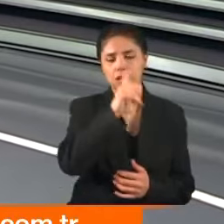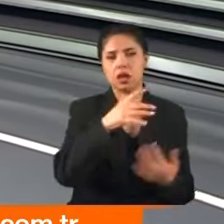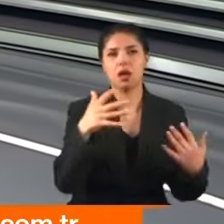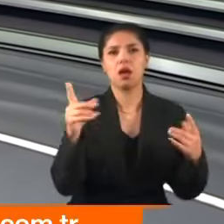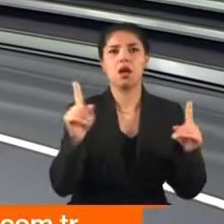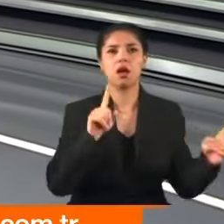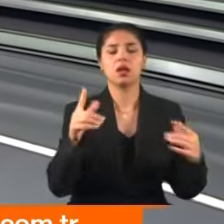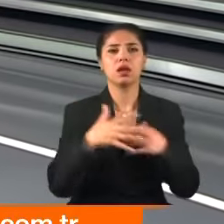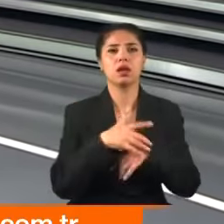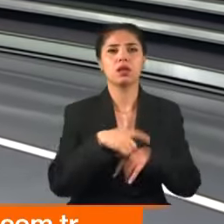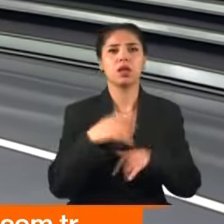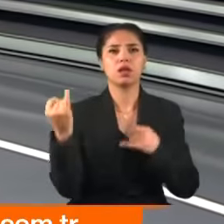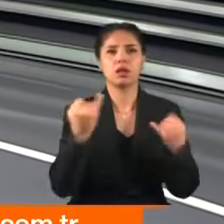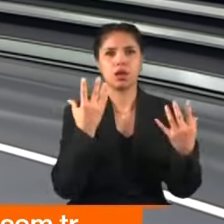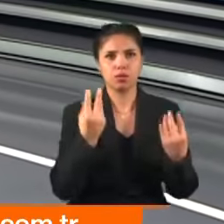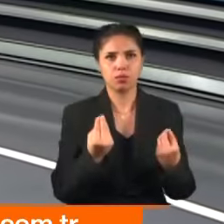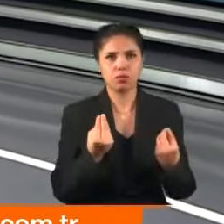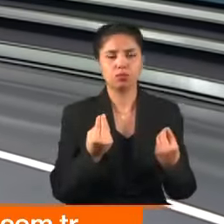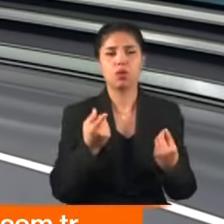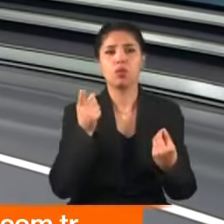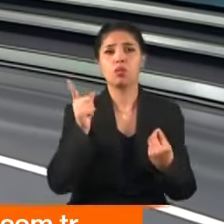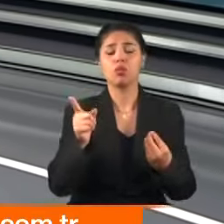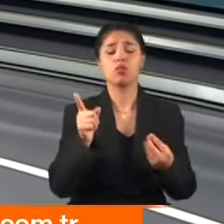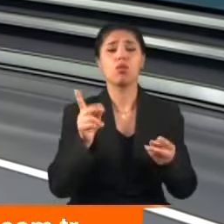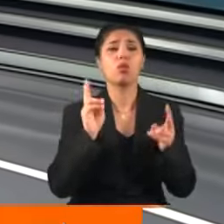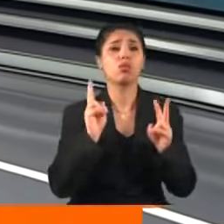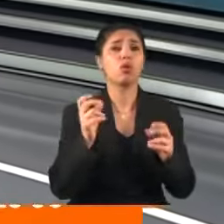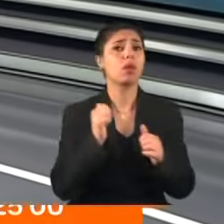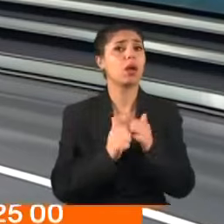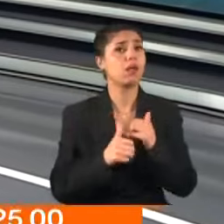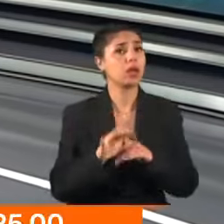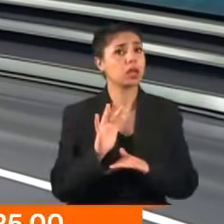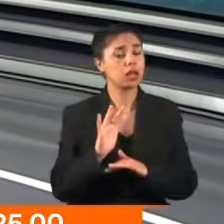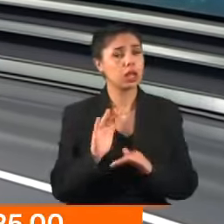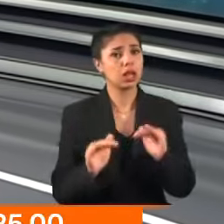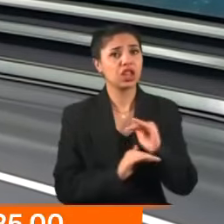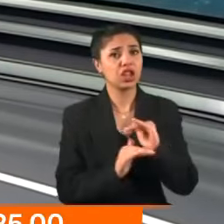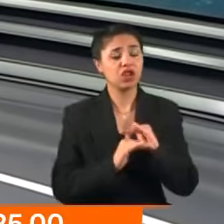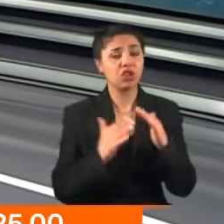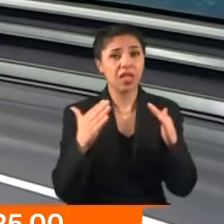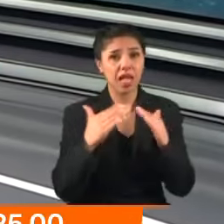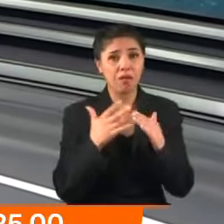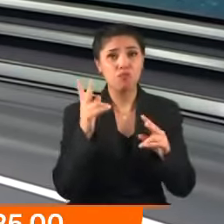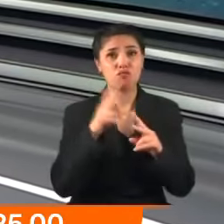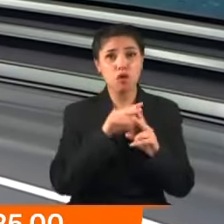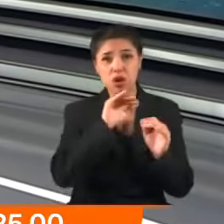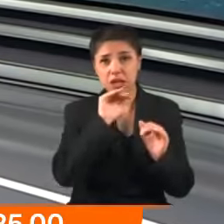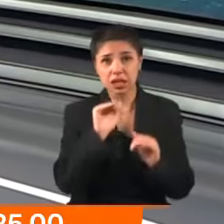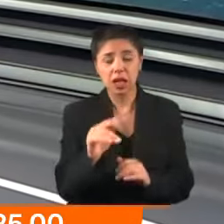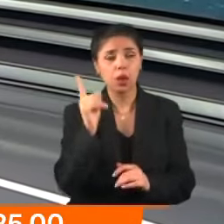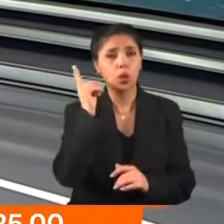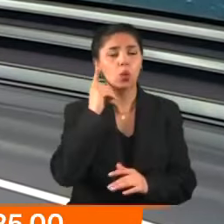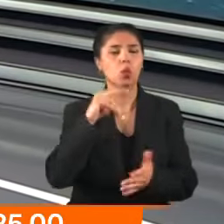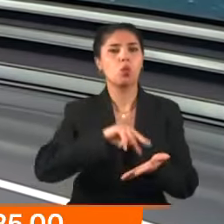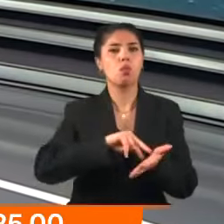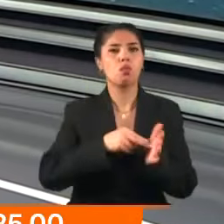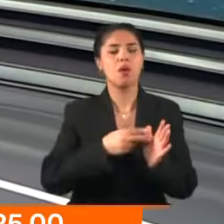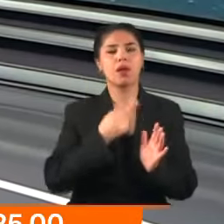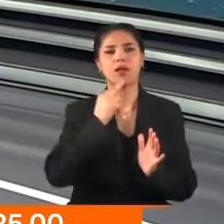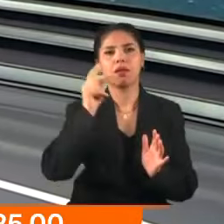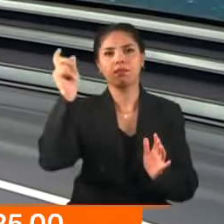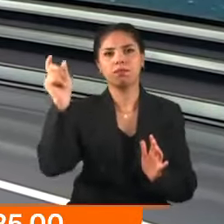oldu. Ama bu sıradan bir ebeveyn çocuk kavgası değildi çünkü yaşadıkları eve polis dahi geldi. Ünlü manken kızıyla